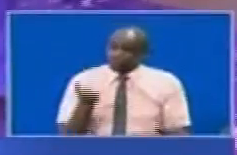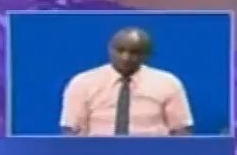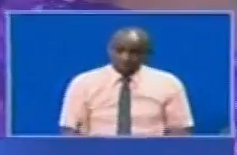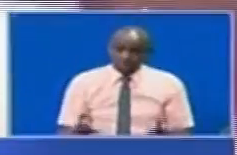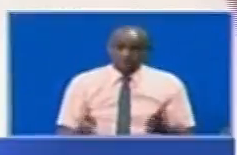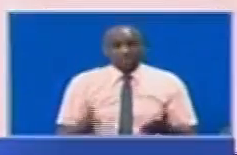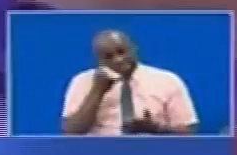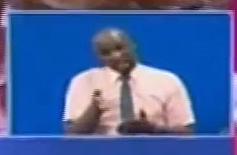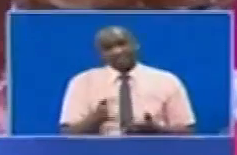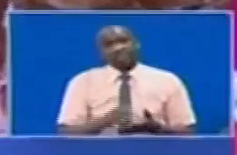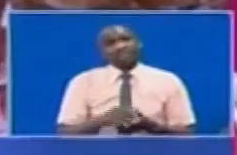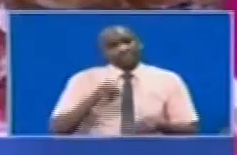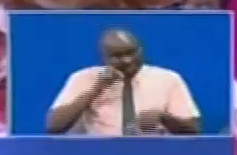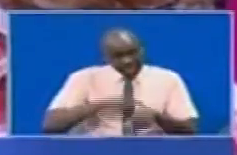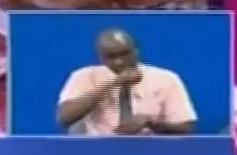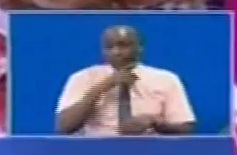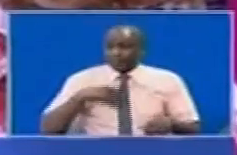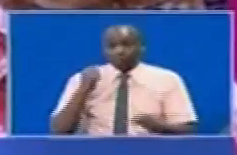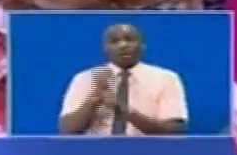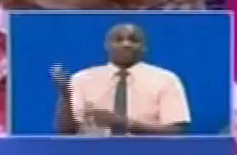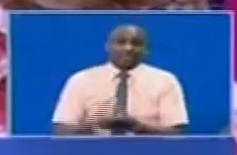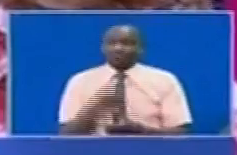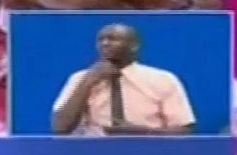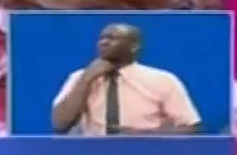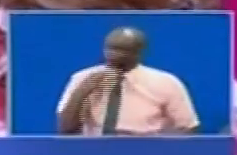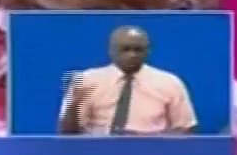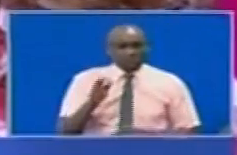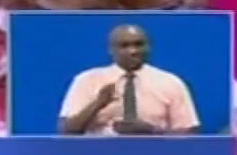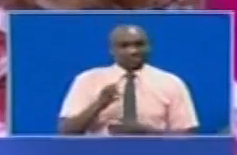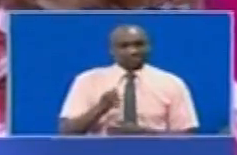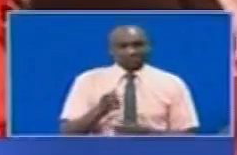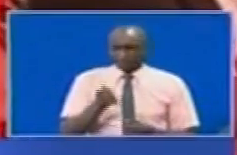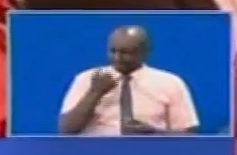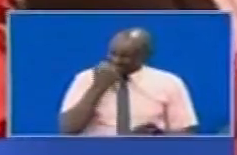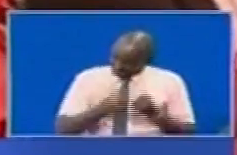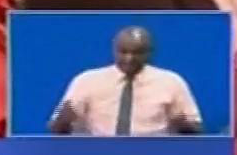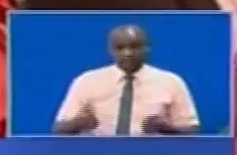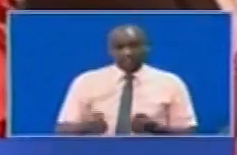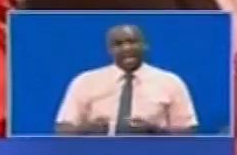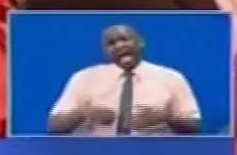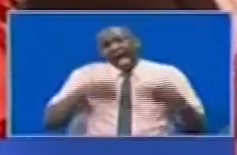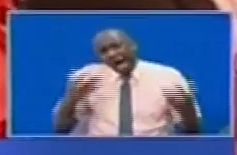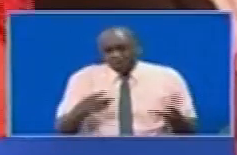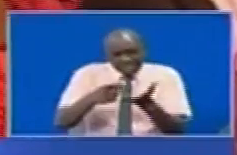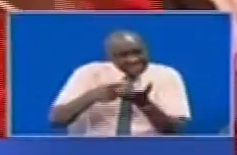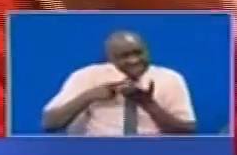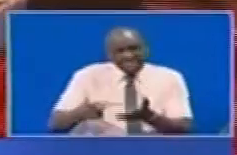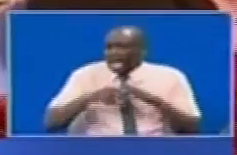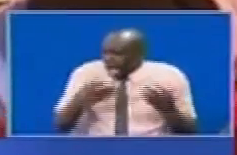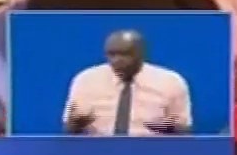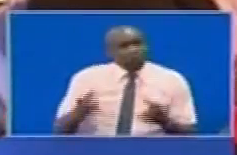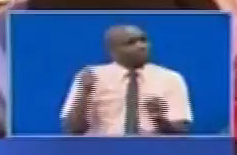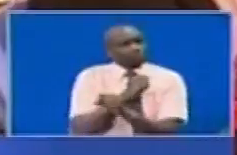table while your colleagues are working. They don't want to hear that. Now that is not how we conduct industrial relations